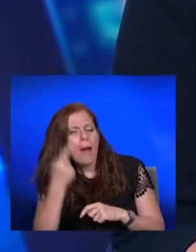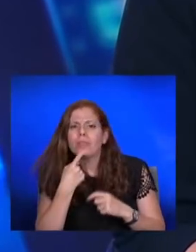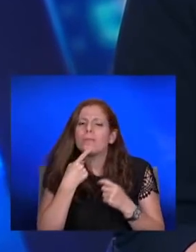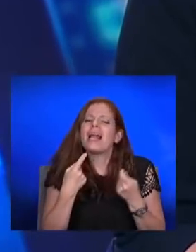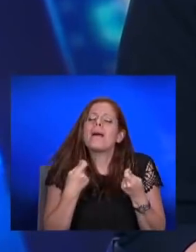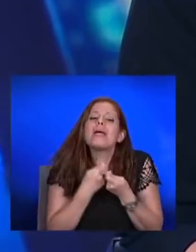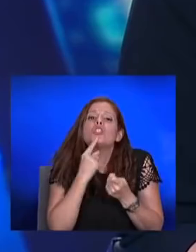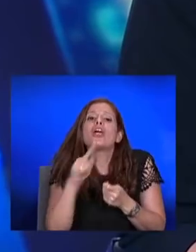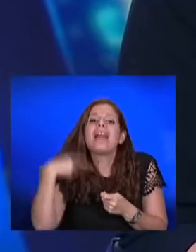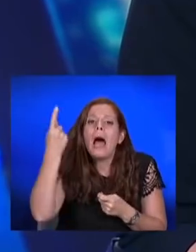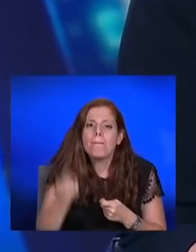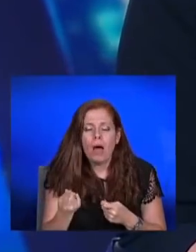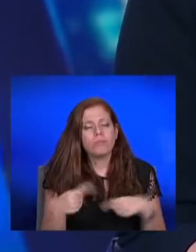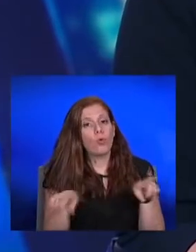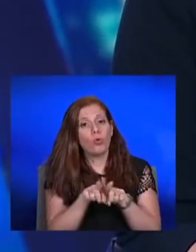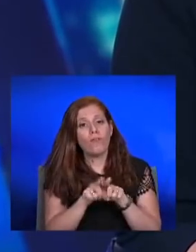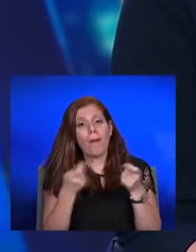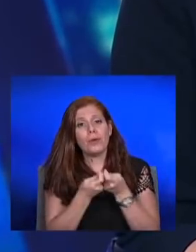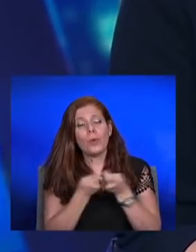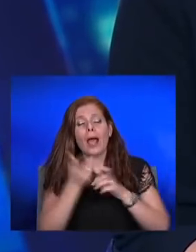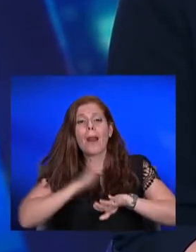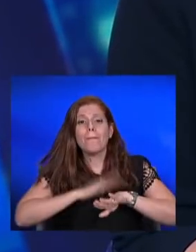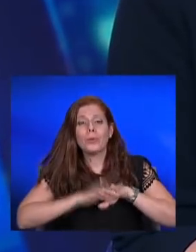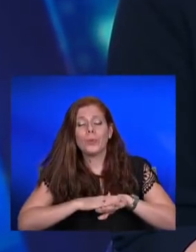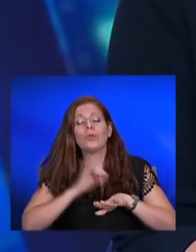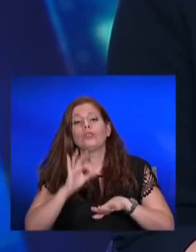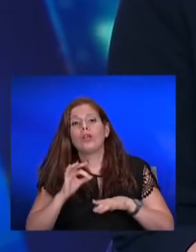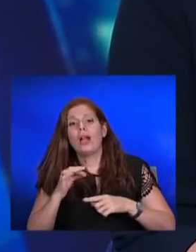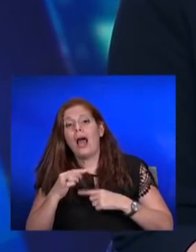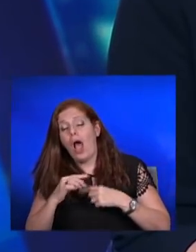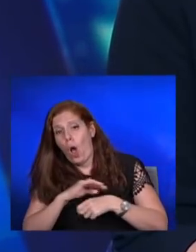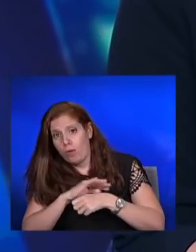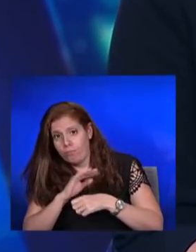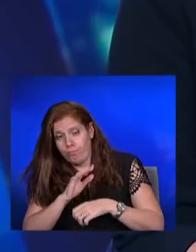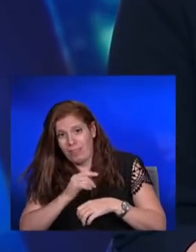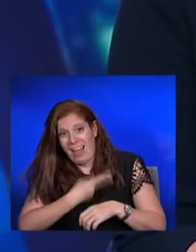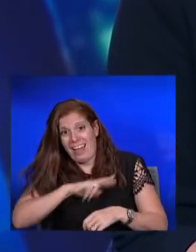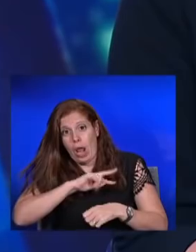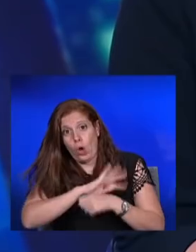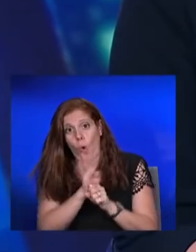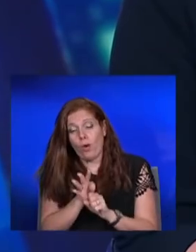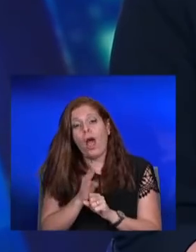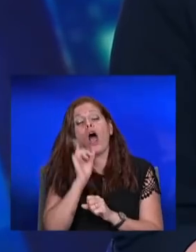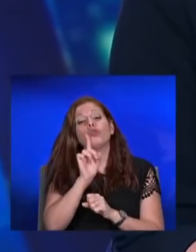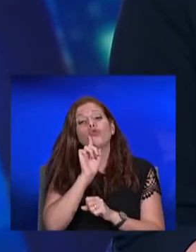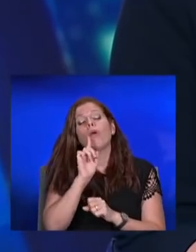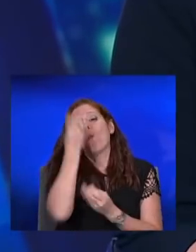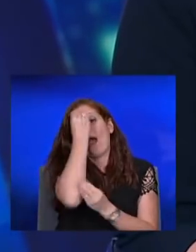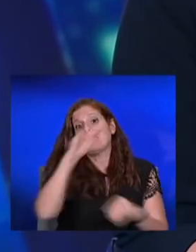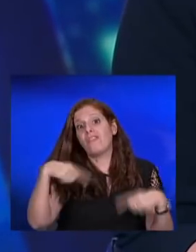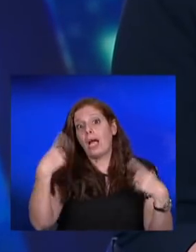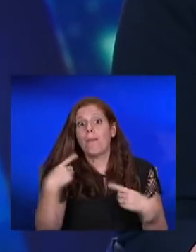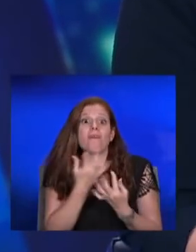בנוגע למינוי של פרויקטור הקורונה. השם המוביל הוכרז לפני כמה ימים, אבל עדיין לא ברור אם זה יקרה. פרופסור גבי ברבש